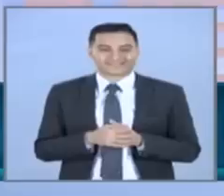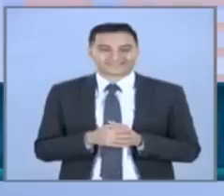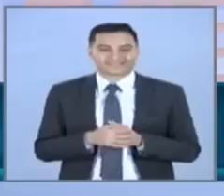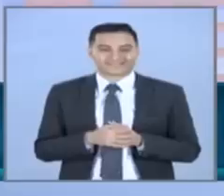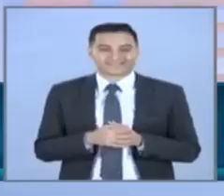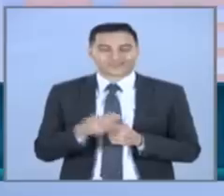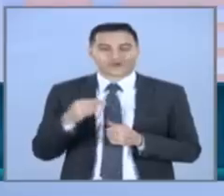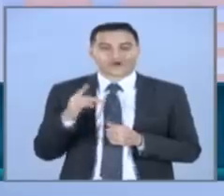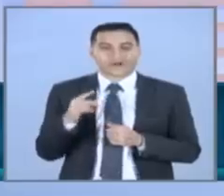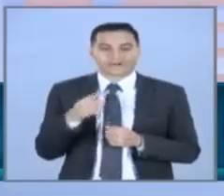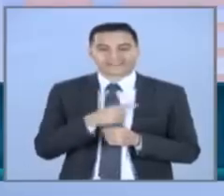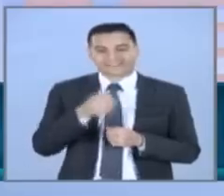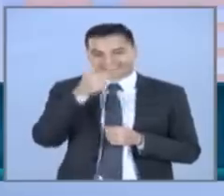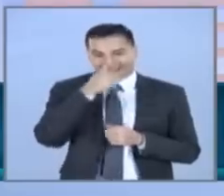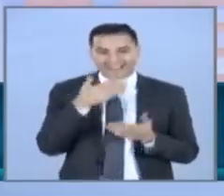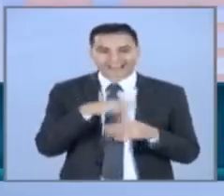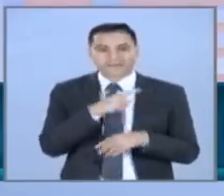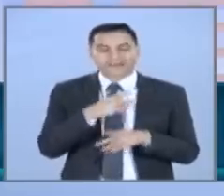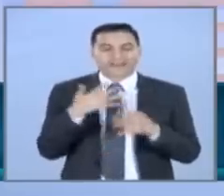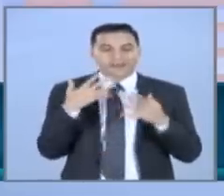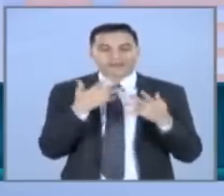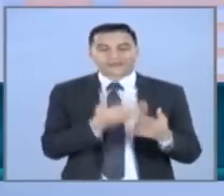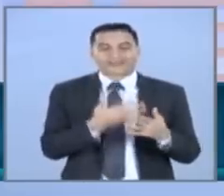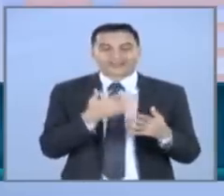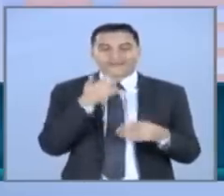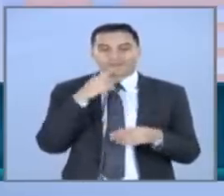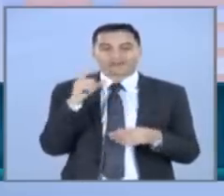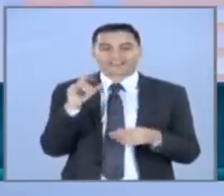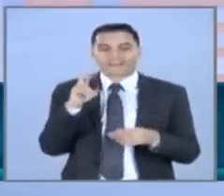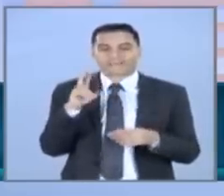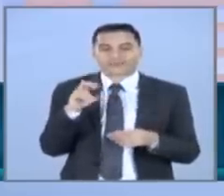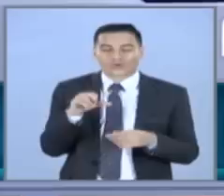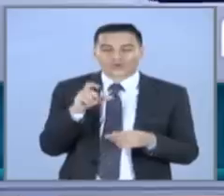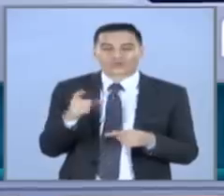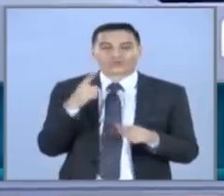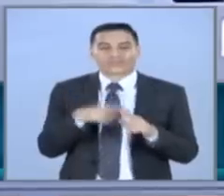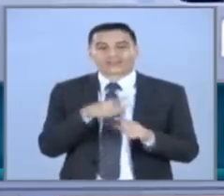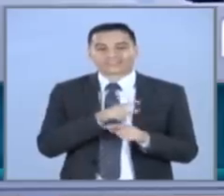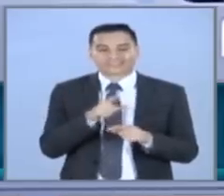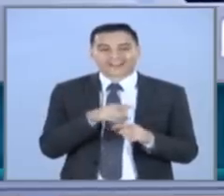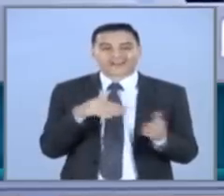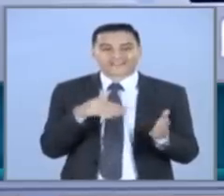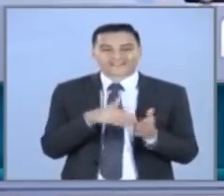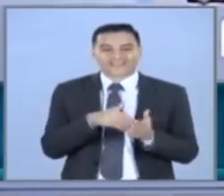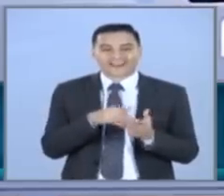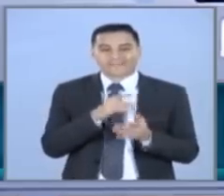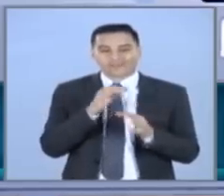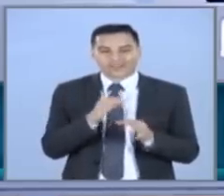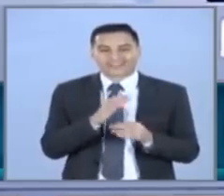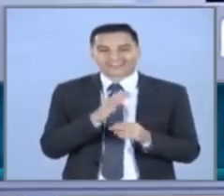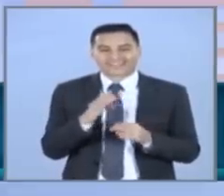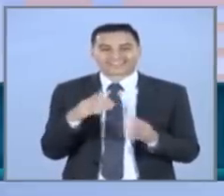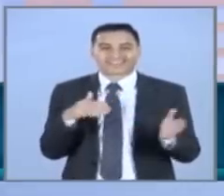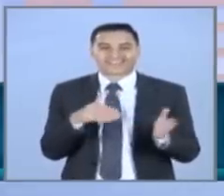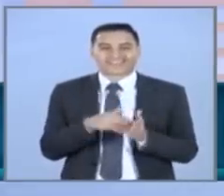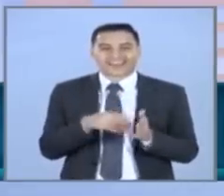قلت لي يعني عمر انت كمان مش عاجبك، يعني انت ورطتها وهي عندها الاجابه الصح وهي متاكده من اجابتها